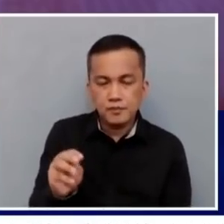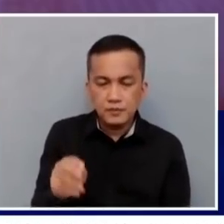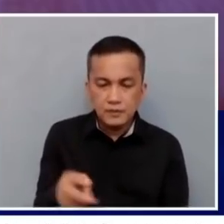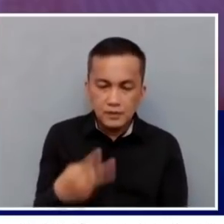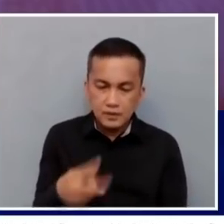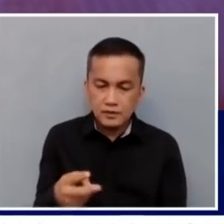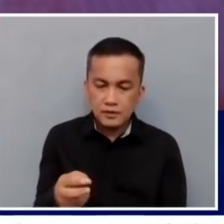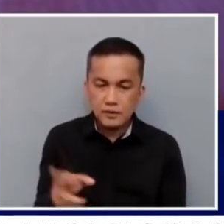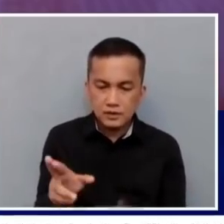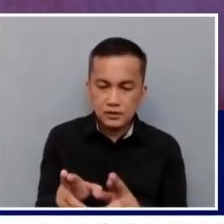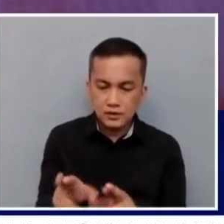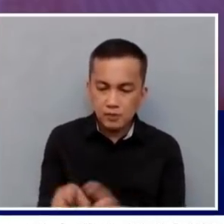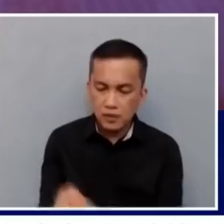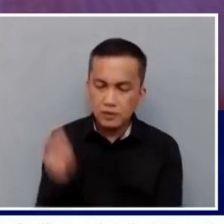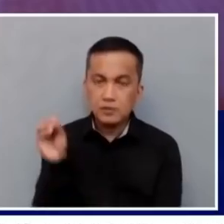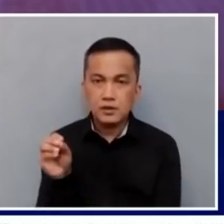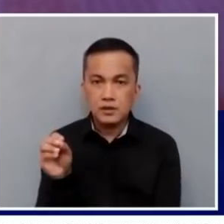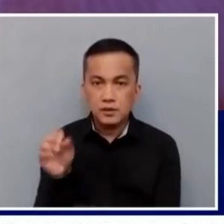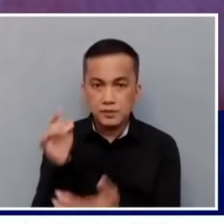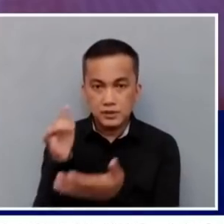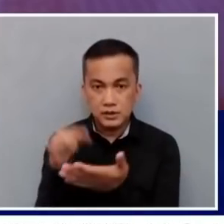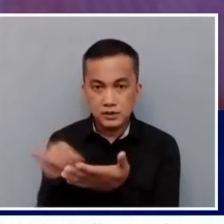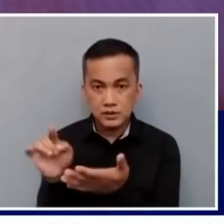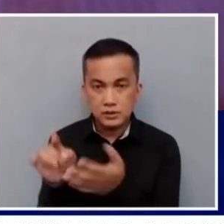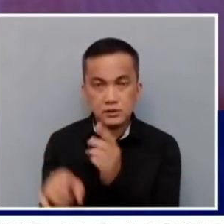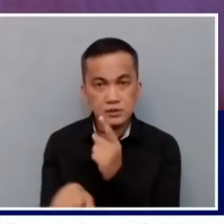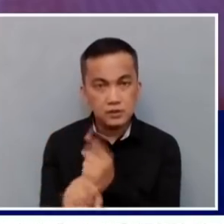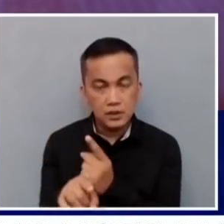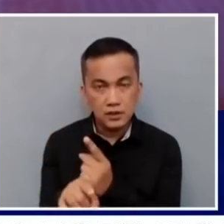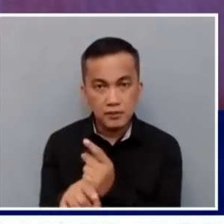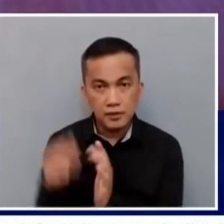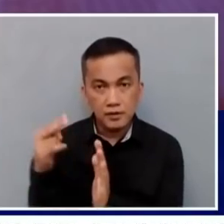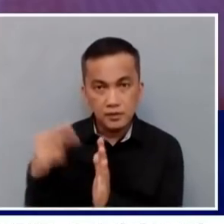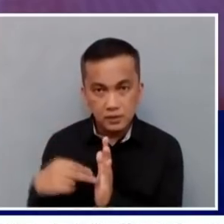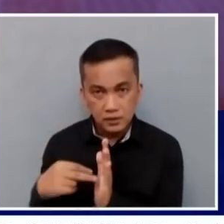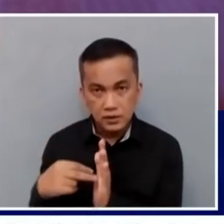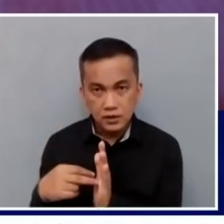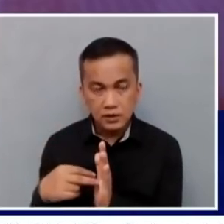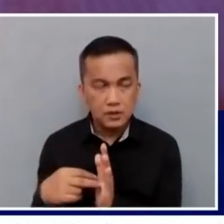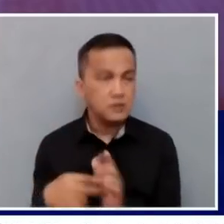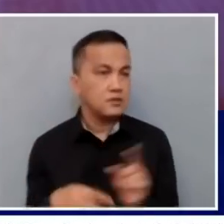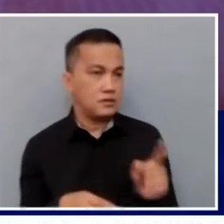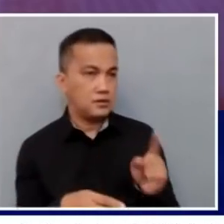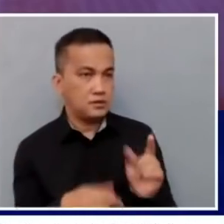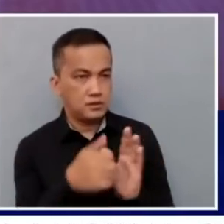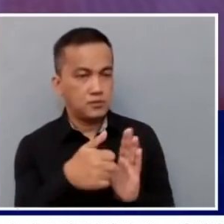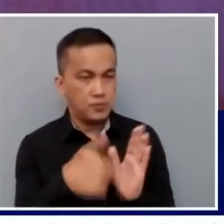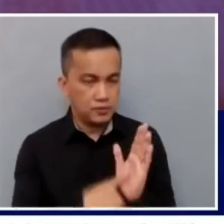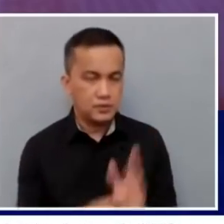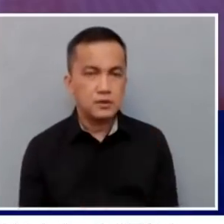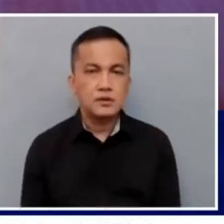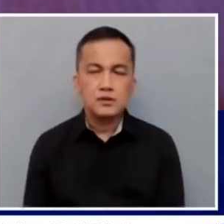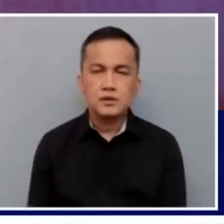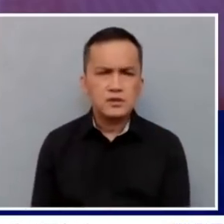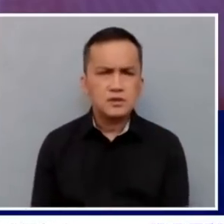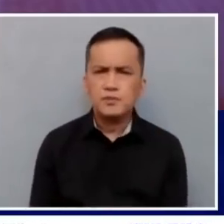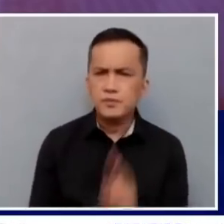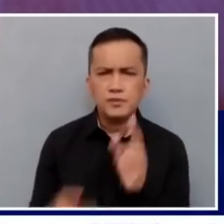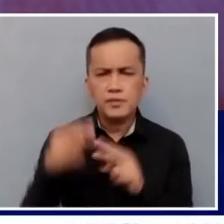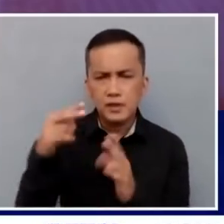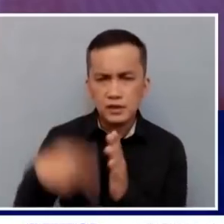resibong lalabas, ma-check mo tama ba yung basa. Yung bumoto ha, yung bumoto. Bumasa ng Pia